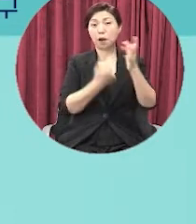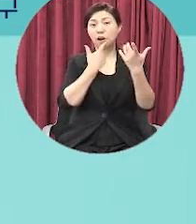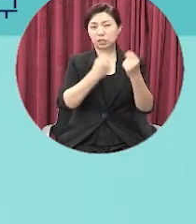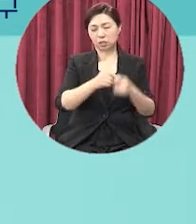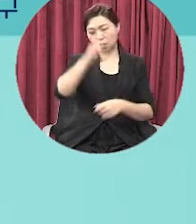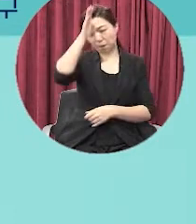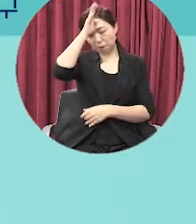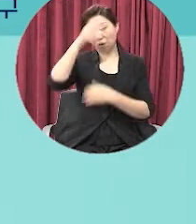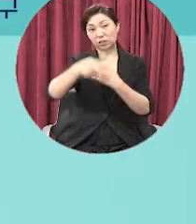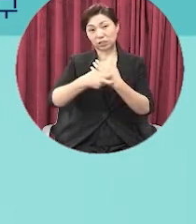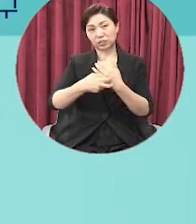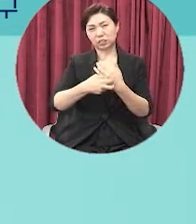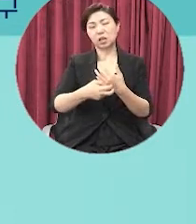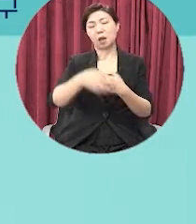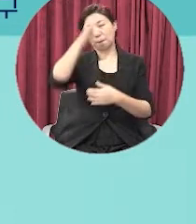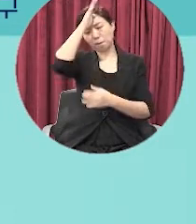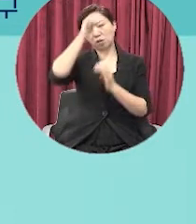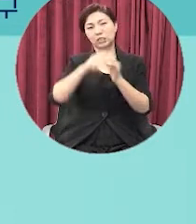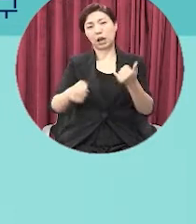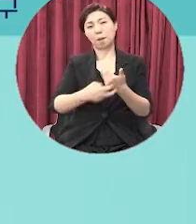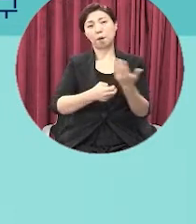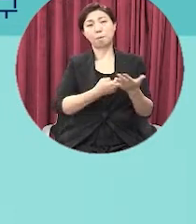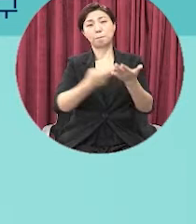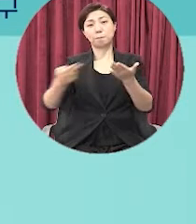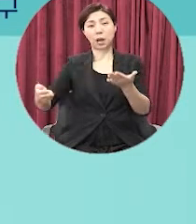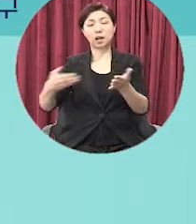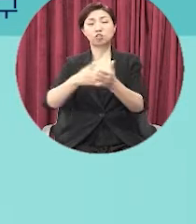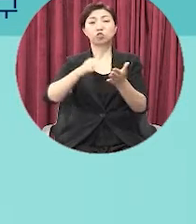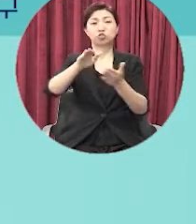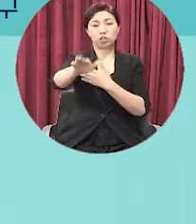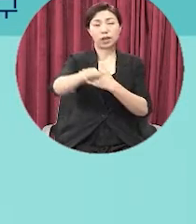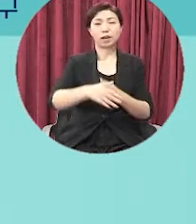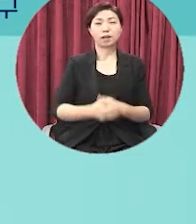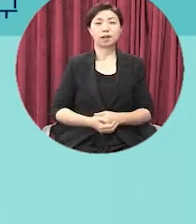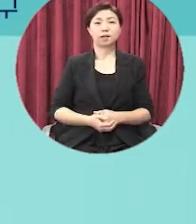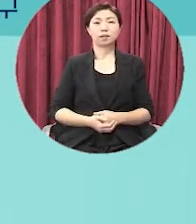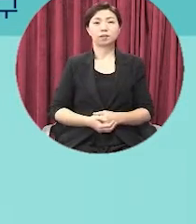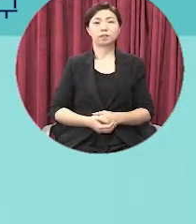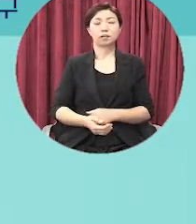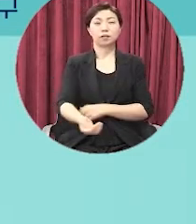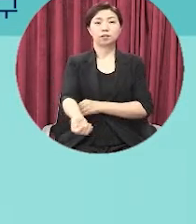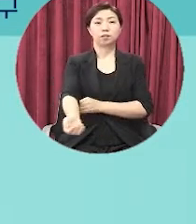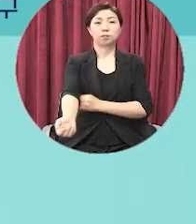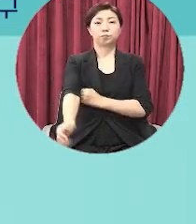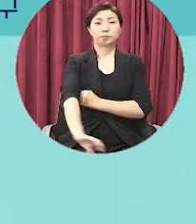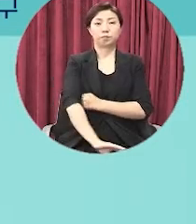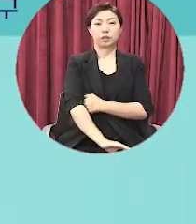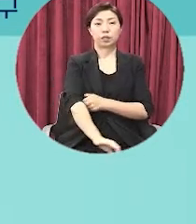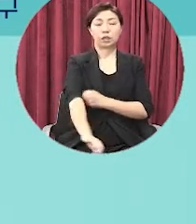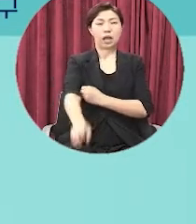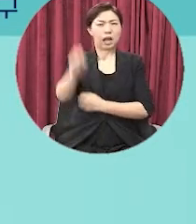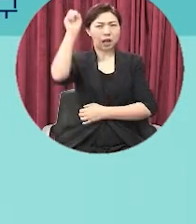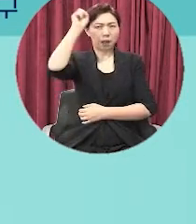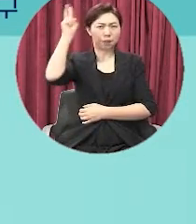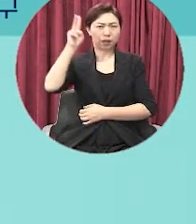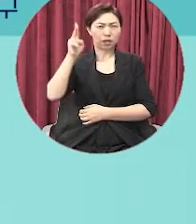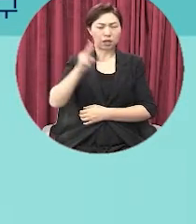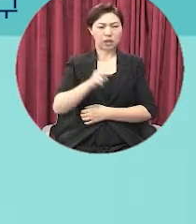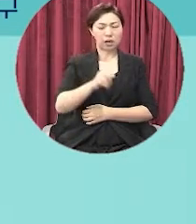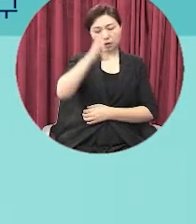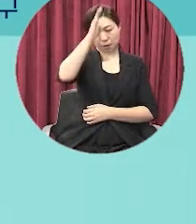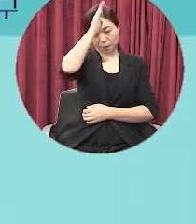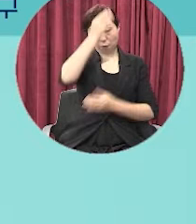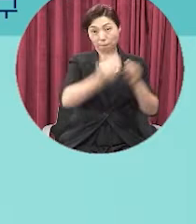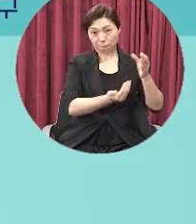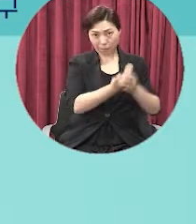토론을 하고 어떻게 장애인 에서는 오늘 날 그 아 이제서 급성 지 재활 못 해 복귀 재활 그 다음에